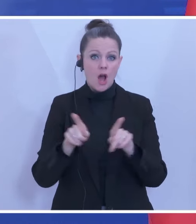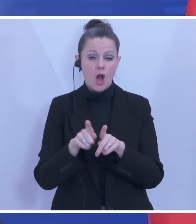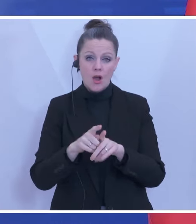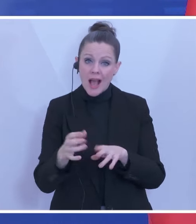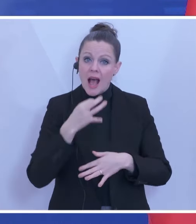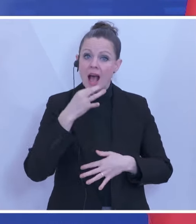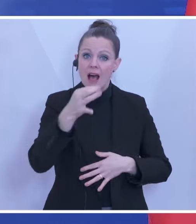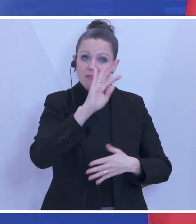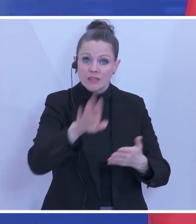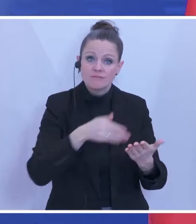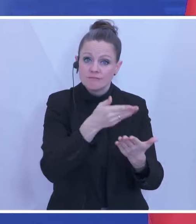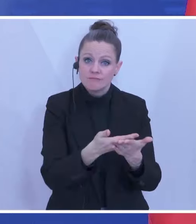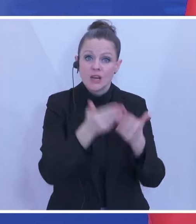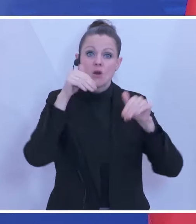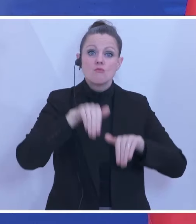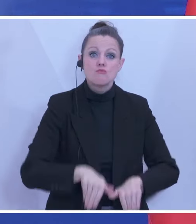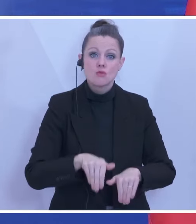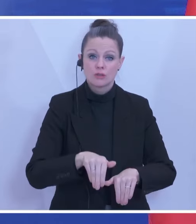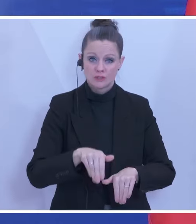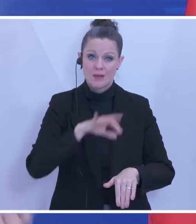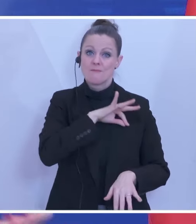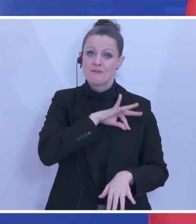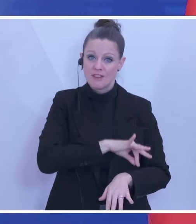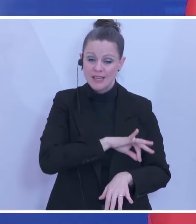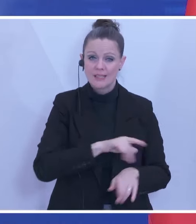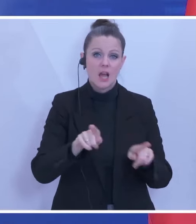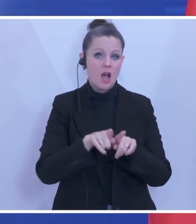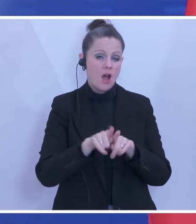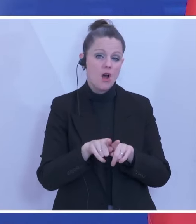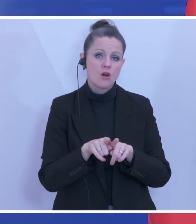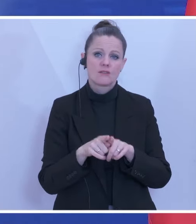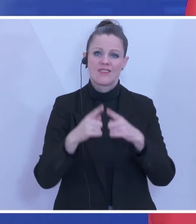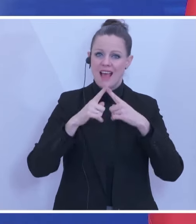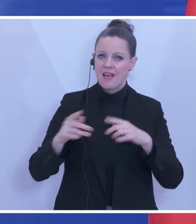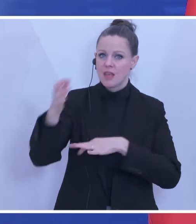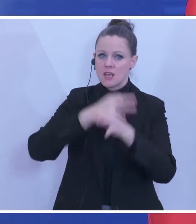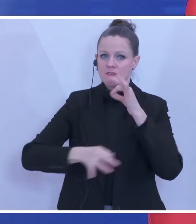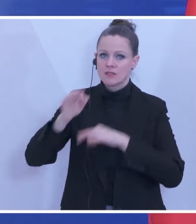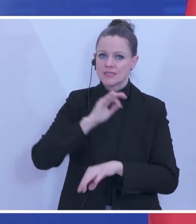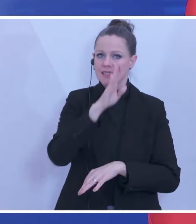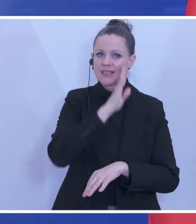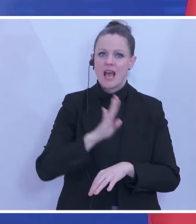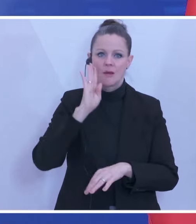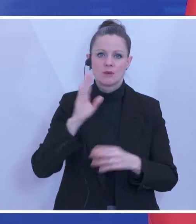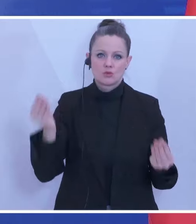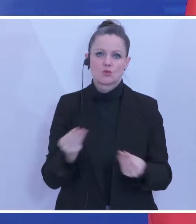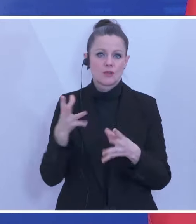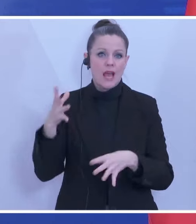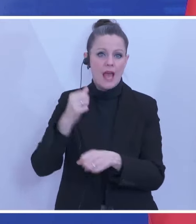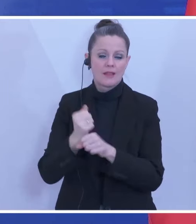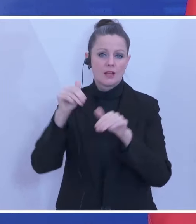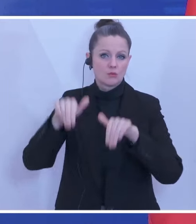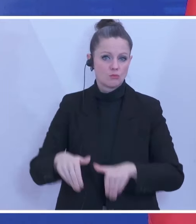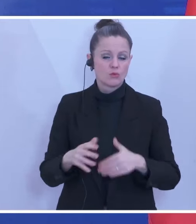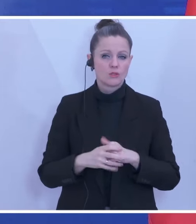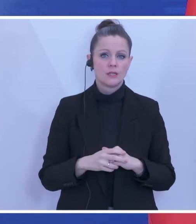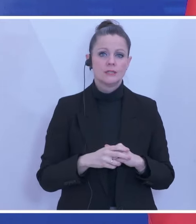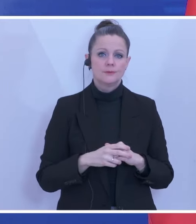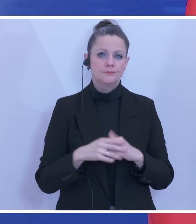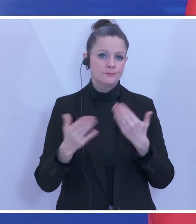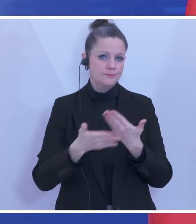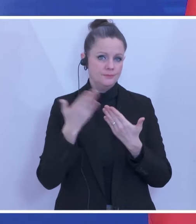zur Verfügung stellen müssen. Es gilt auch hier wie bei allen anderen Informationen Geheimhaltungsgründe einzuhalten, also wenn es auch